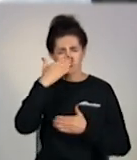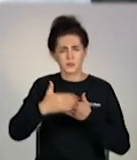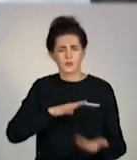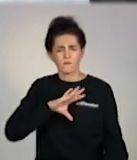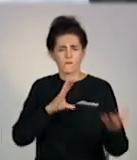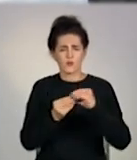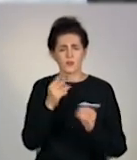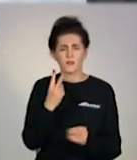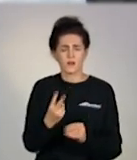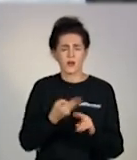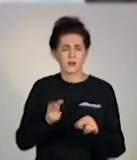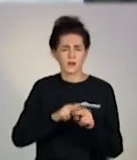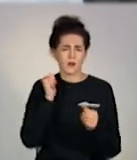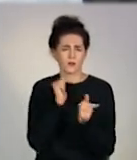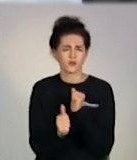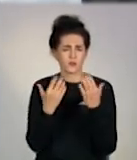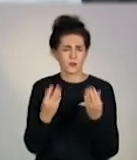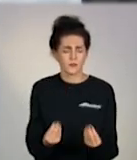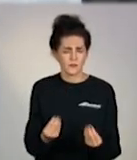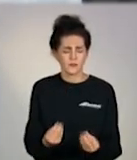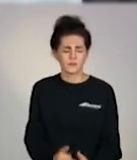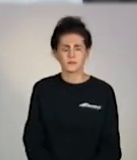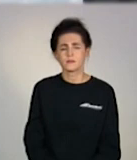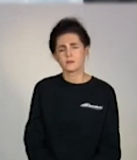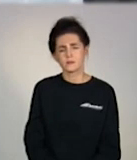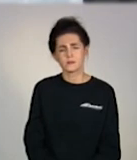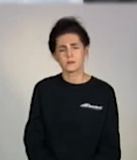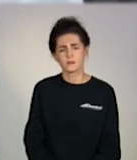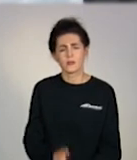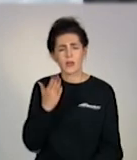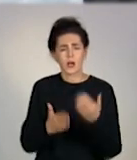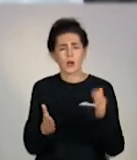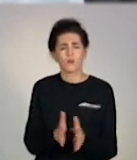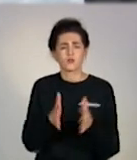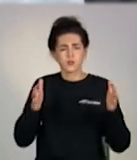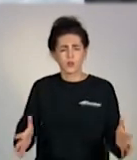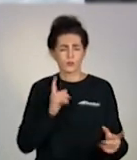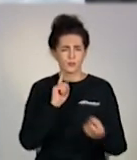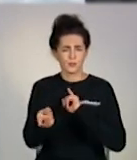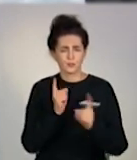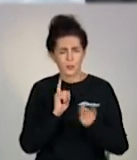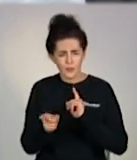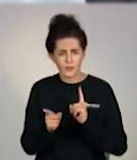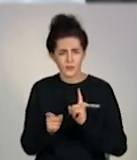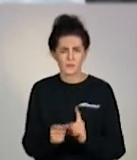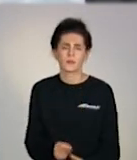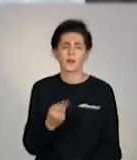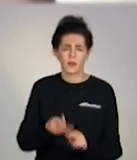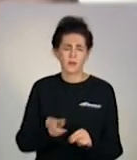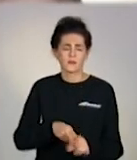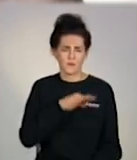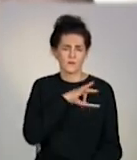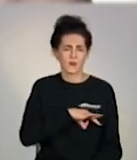Виходить дві поїздки кожен день. А якщо більше поїздок, то це